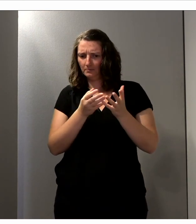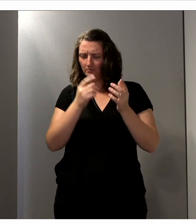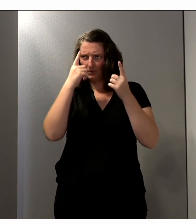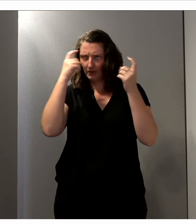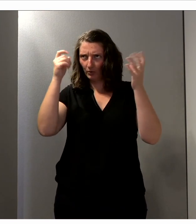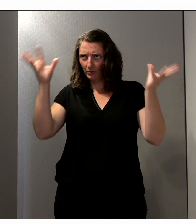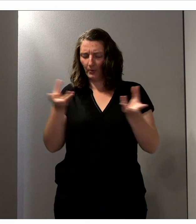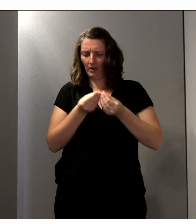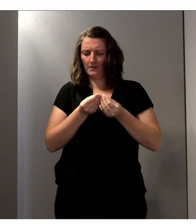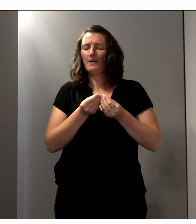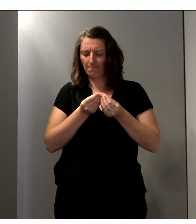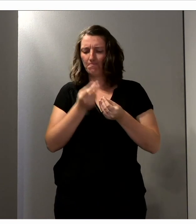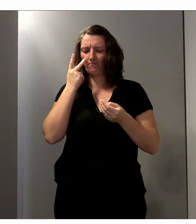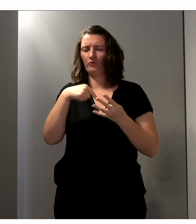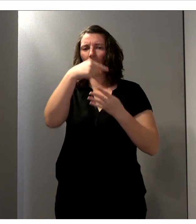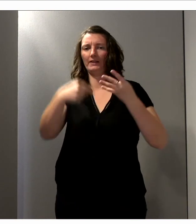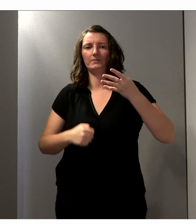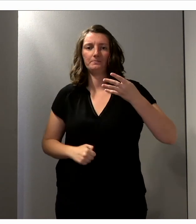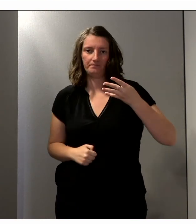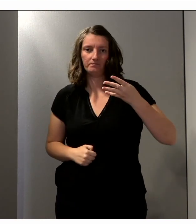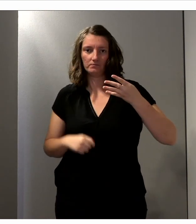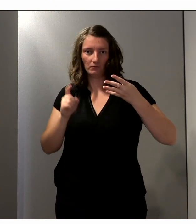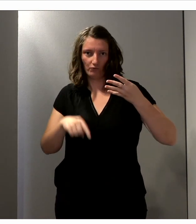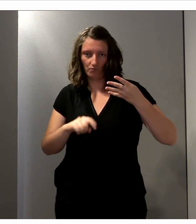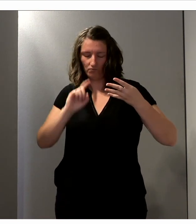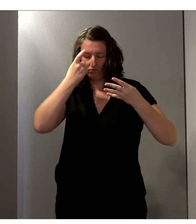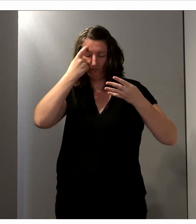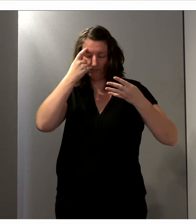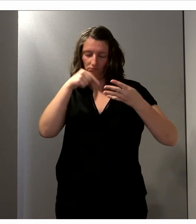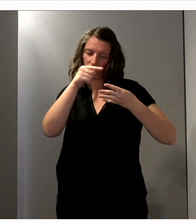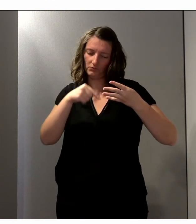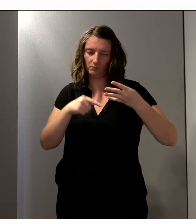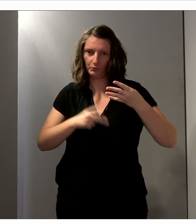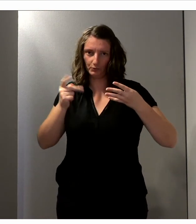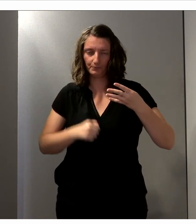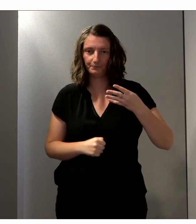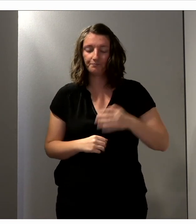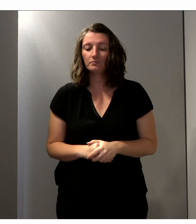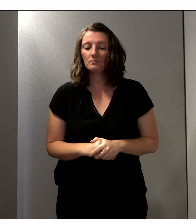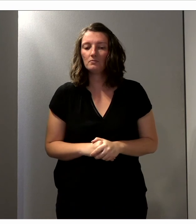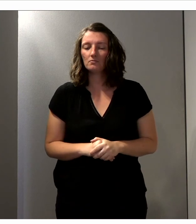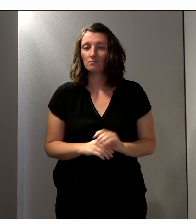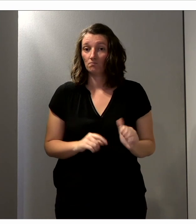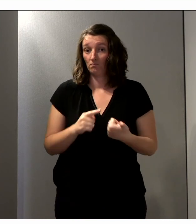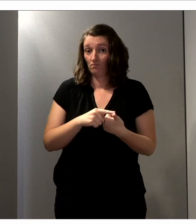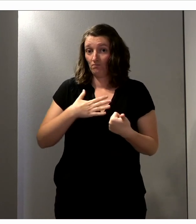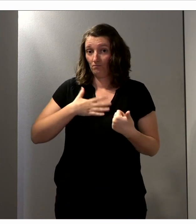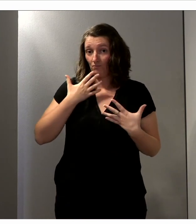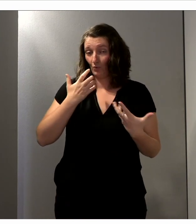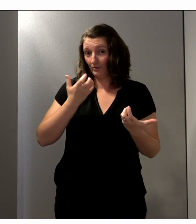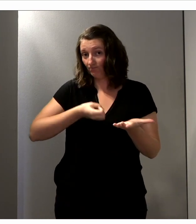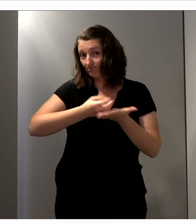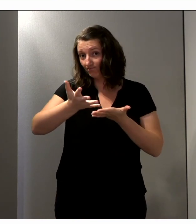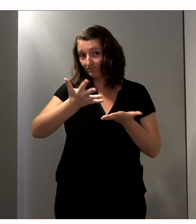4 dimensions qui doivent être considérées plus particulièrement. Avant tout, j'ai envie de parler du